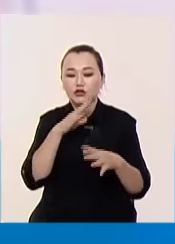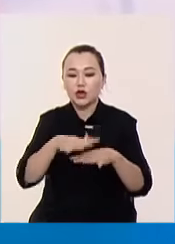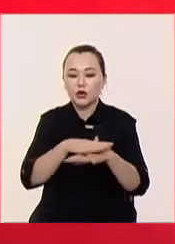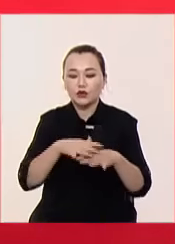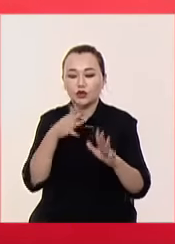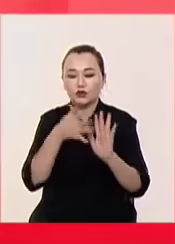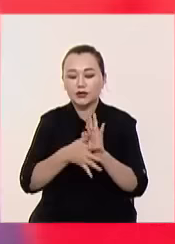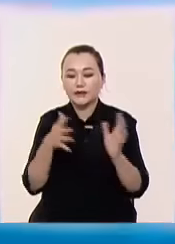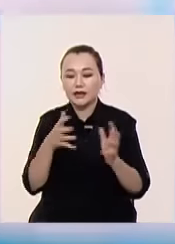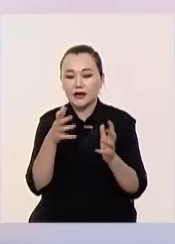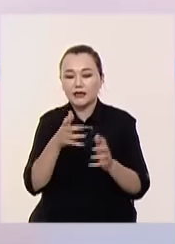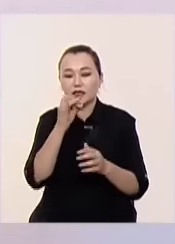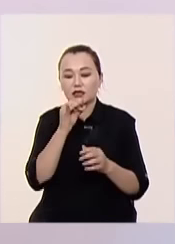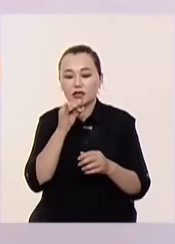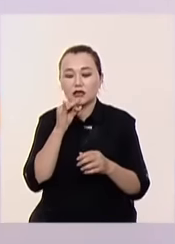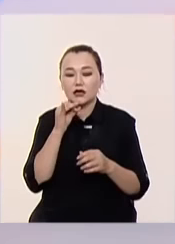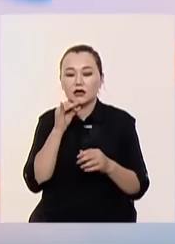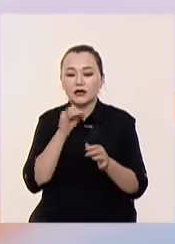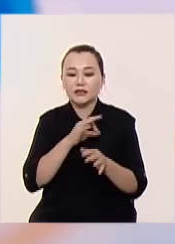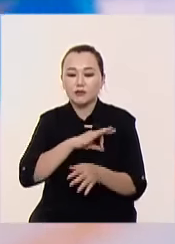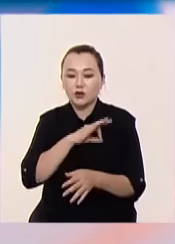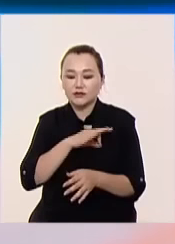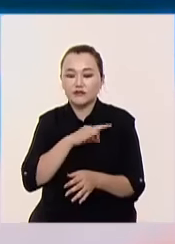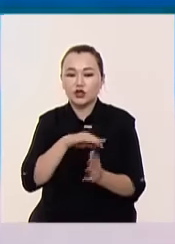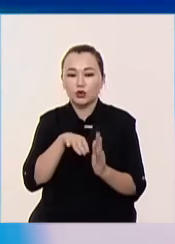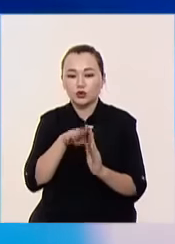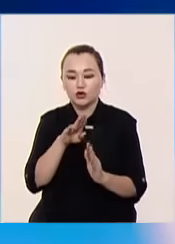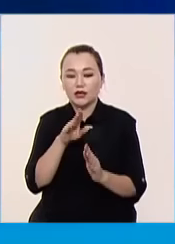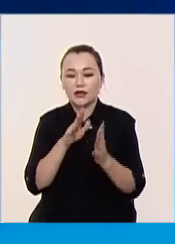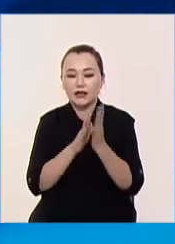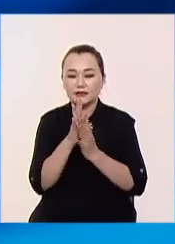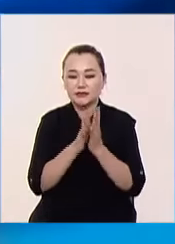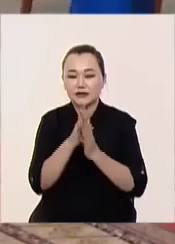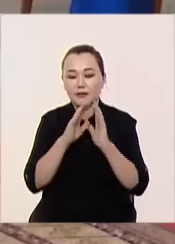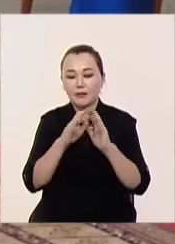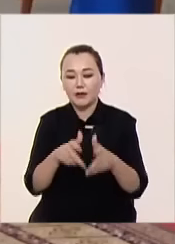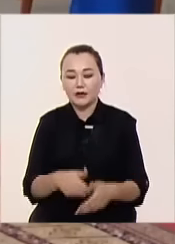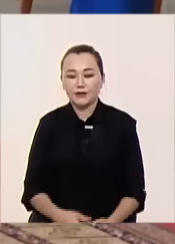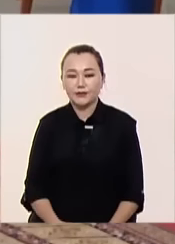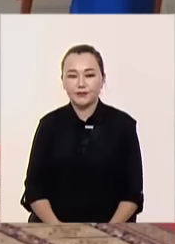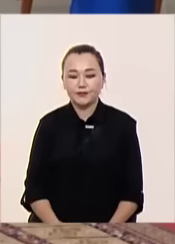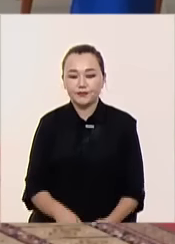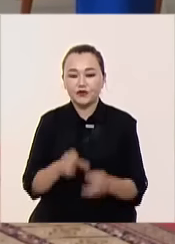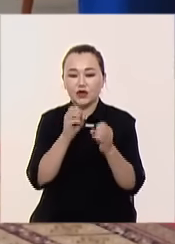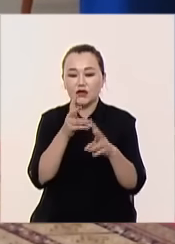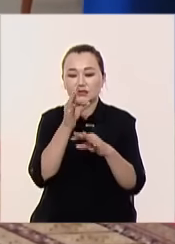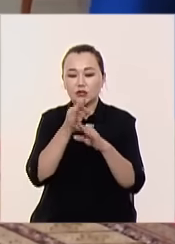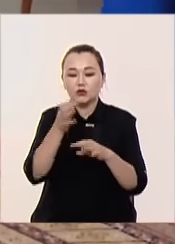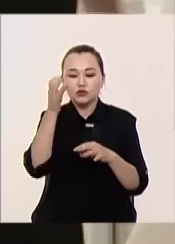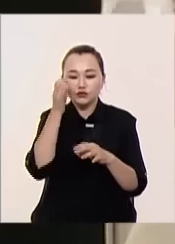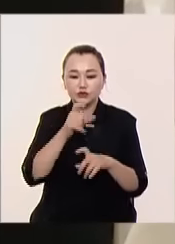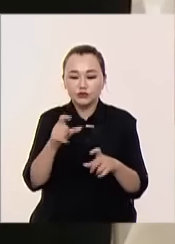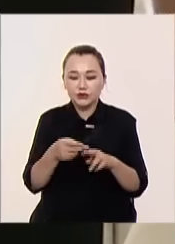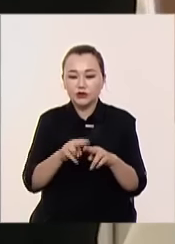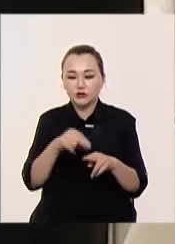изучению, сохранению и рациональному использованию растительного мира Евразии. Как отмечают ученые, за